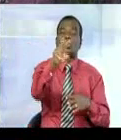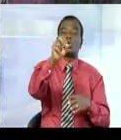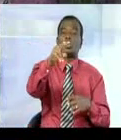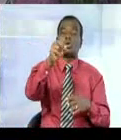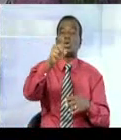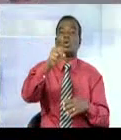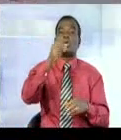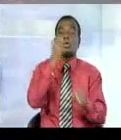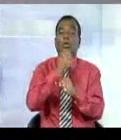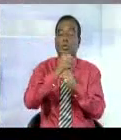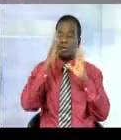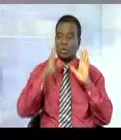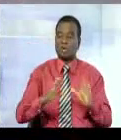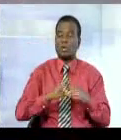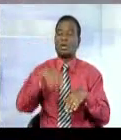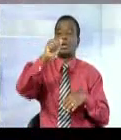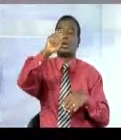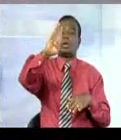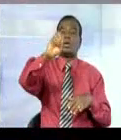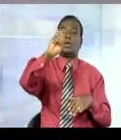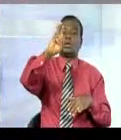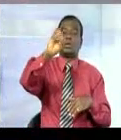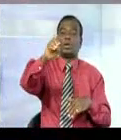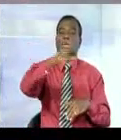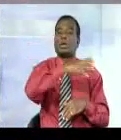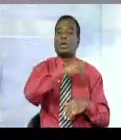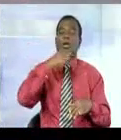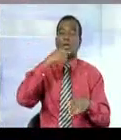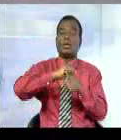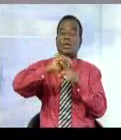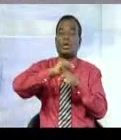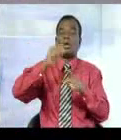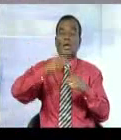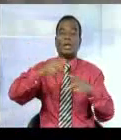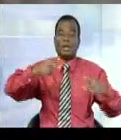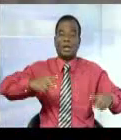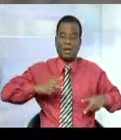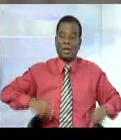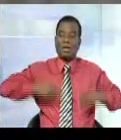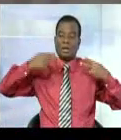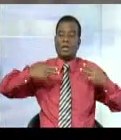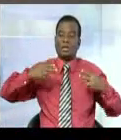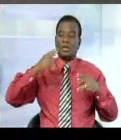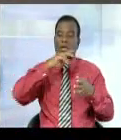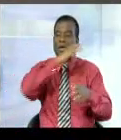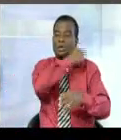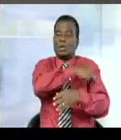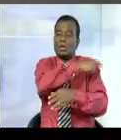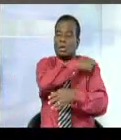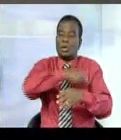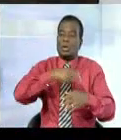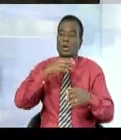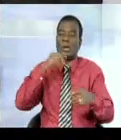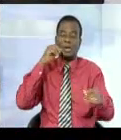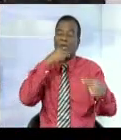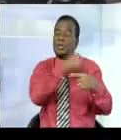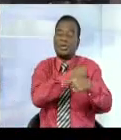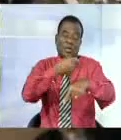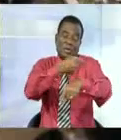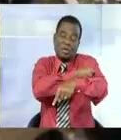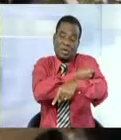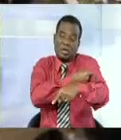des districts sanitaires d'Abobo et Mankono qui ont été formés en hygiène hospitalière, à la sécurité des injections et à